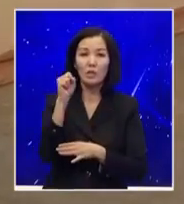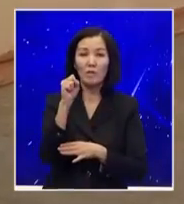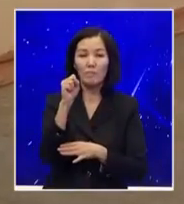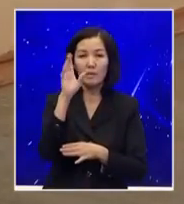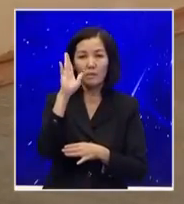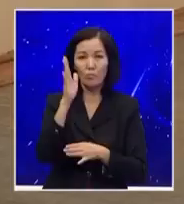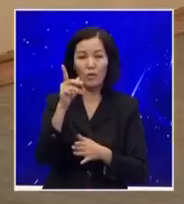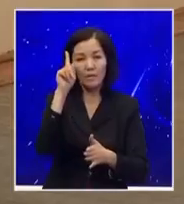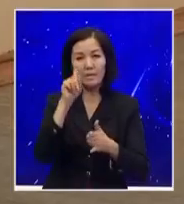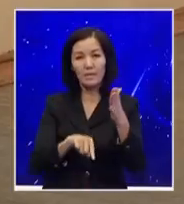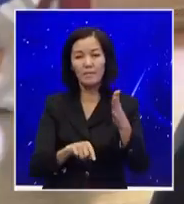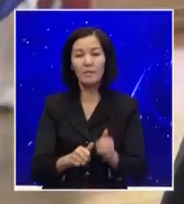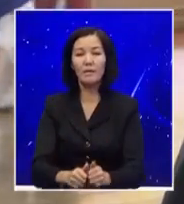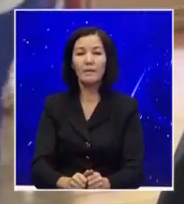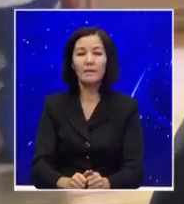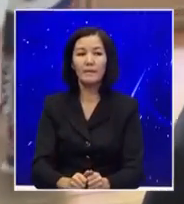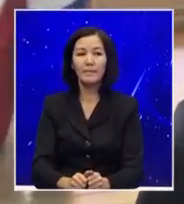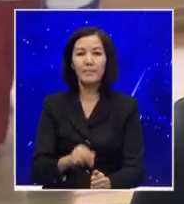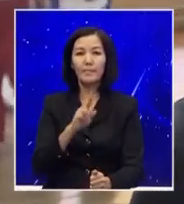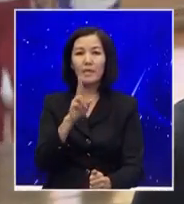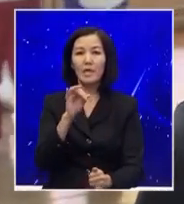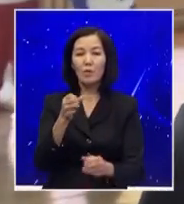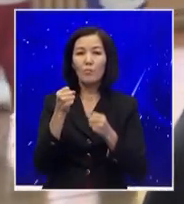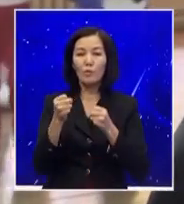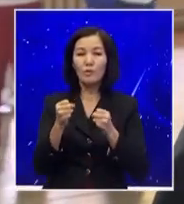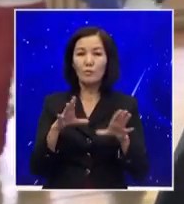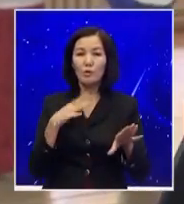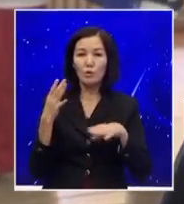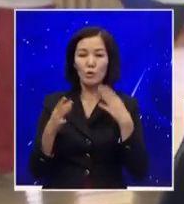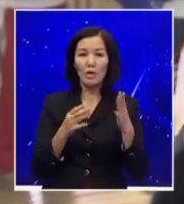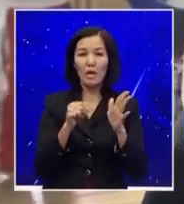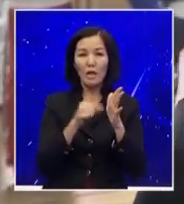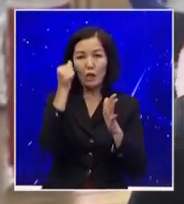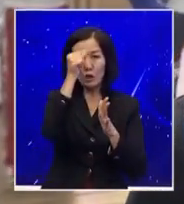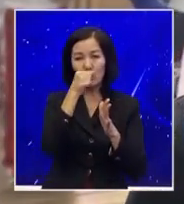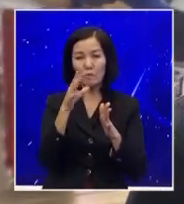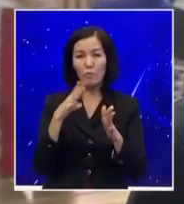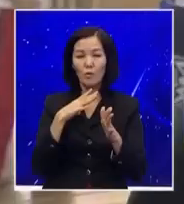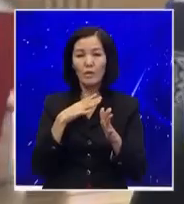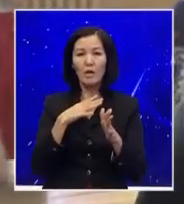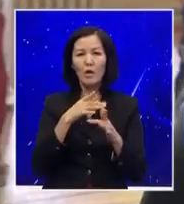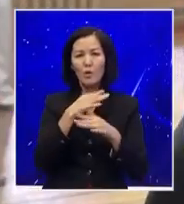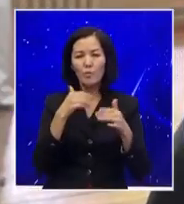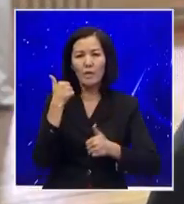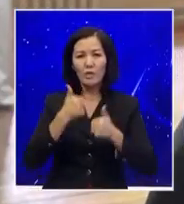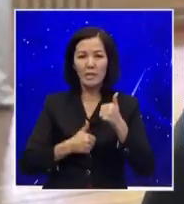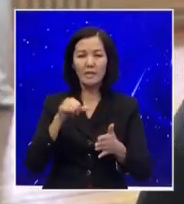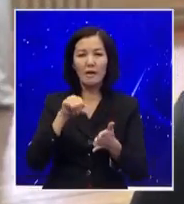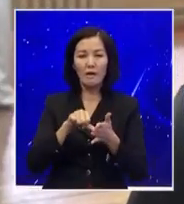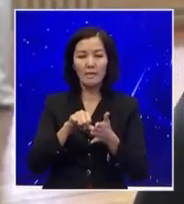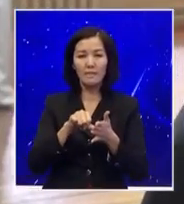сөзсіз дейді жаттықтырушылар. Кикбоксингпен айналысып жүргеніме 6 жыл болды. Осы 6 жылдың ішінде көптеген жарыстарға